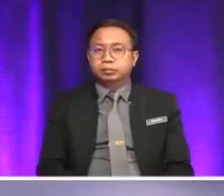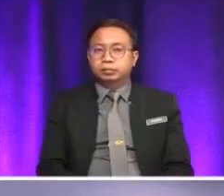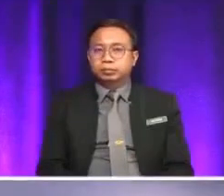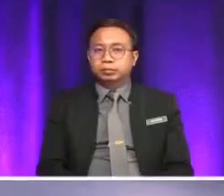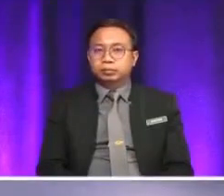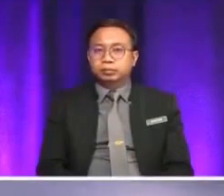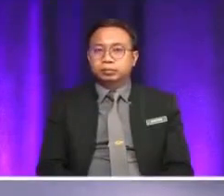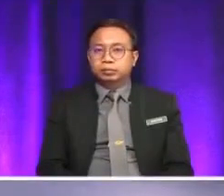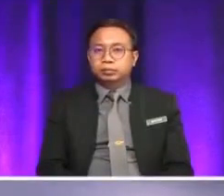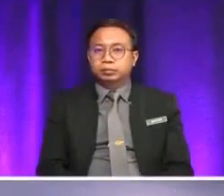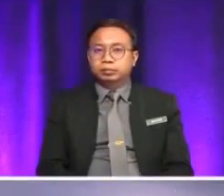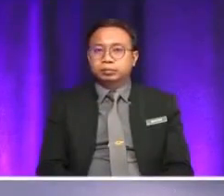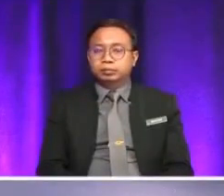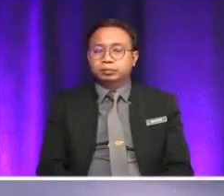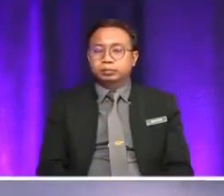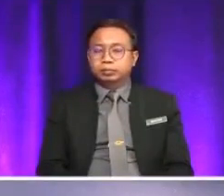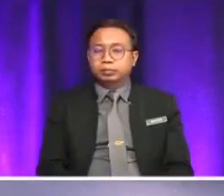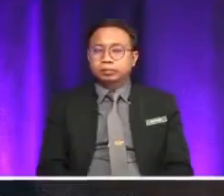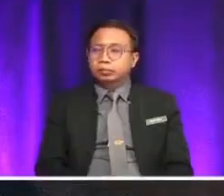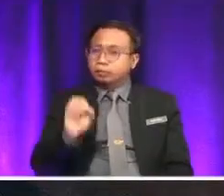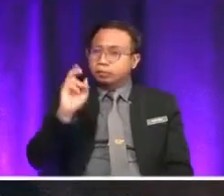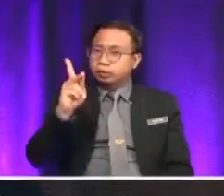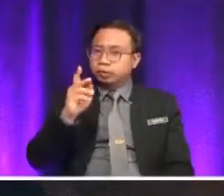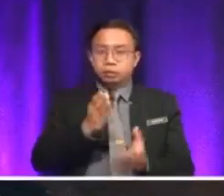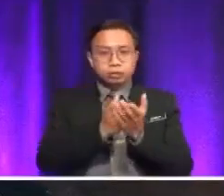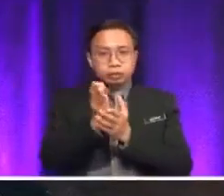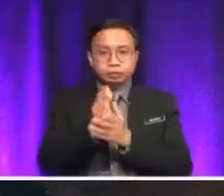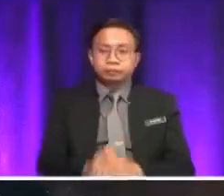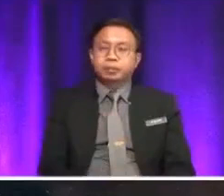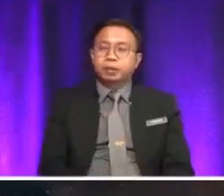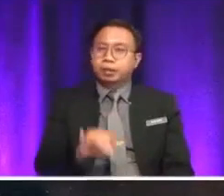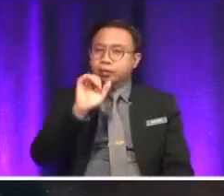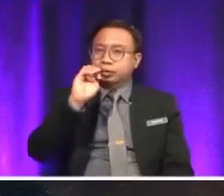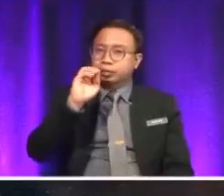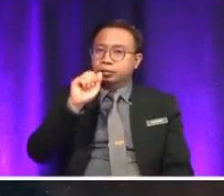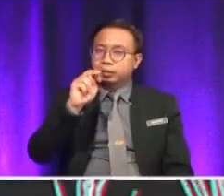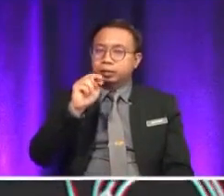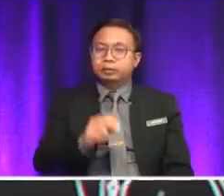5 markah juga. Okey, seterusnya cikgu. Okey, Iman.